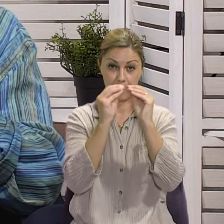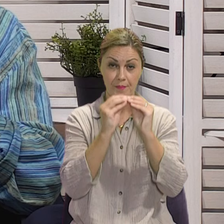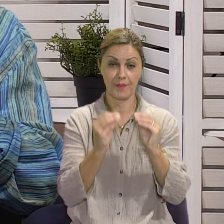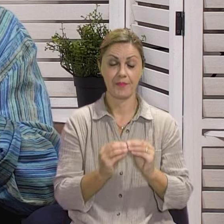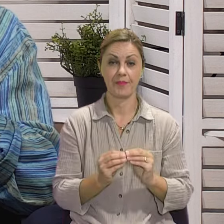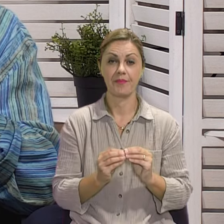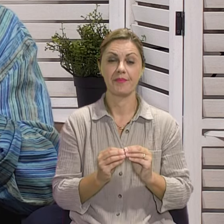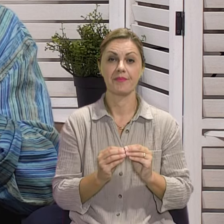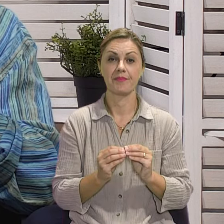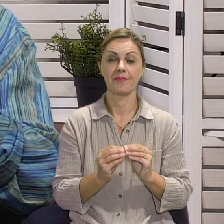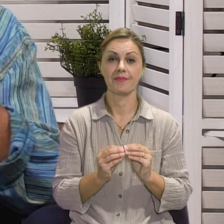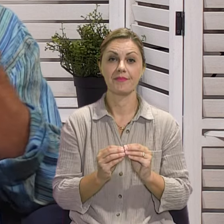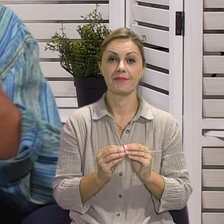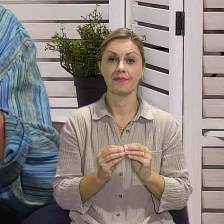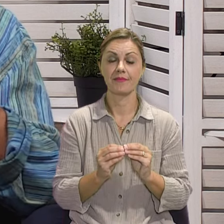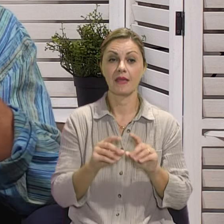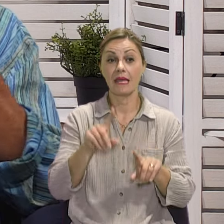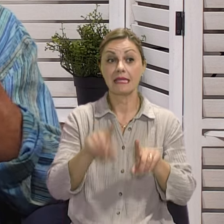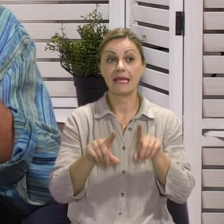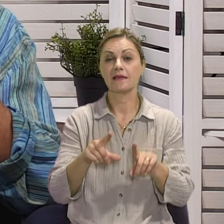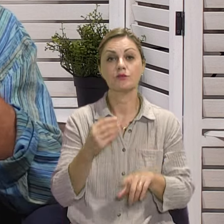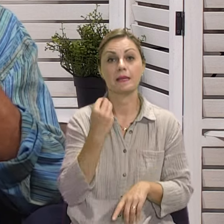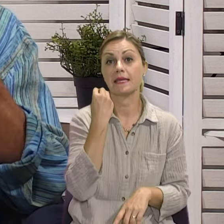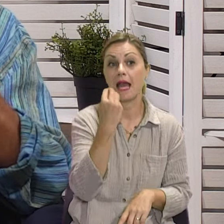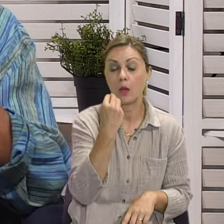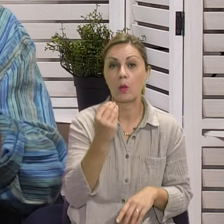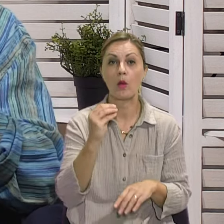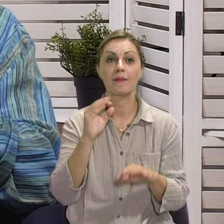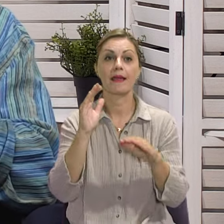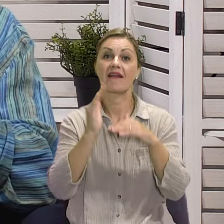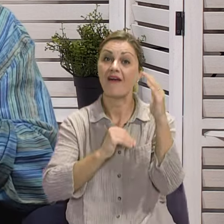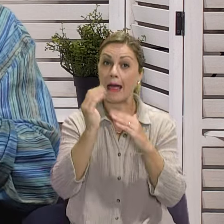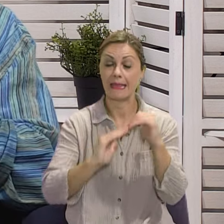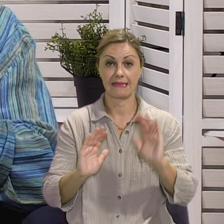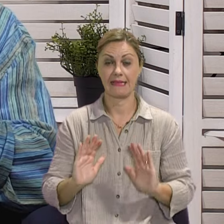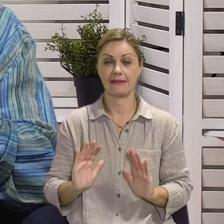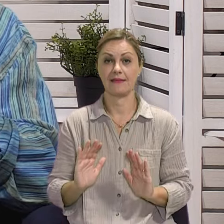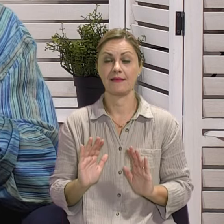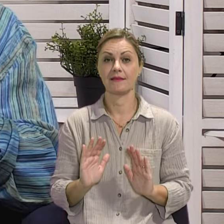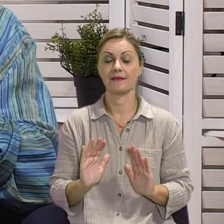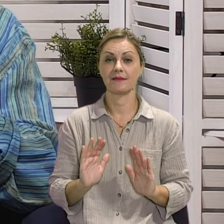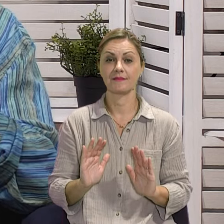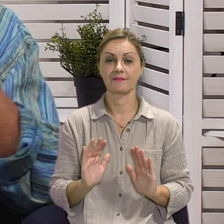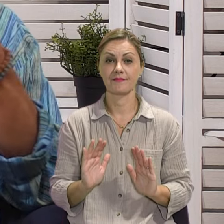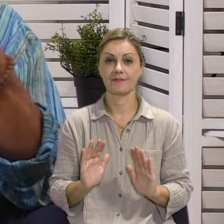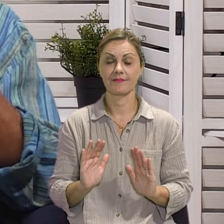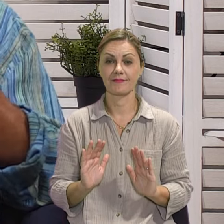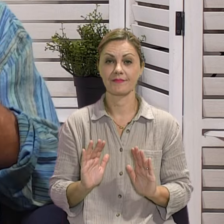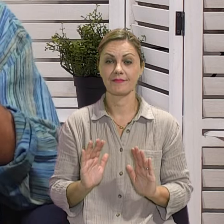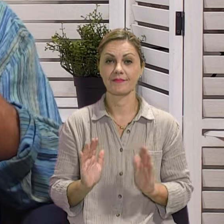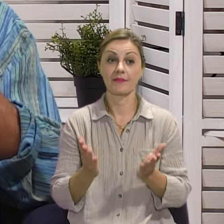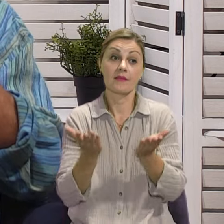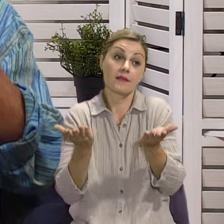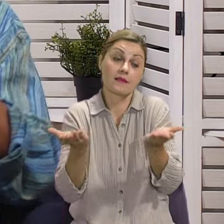novih skladbi i neke su bile jako dobre, jako kvalitetne po onome